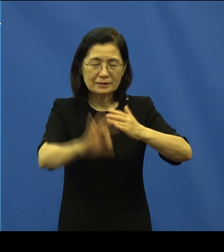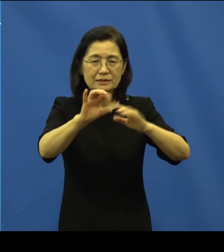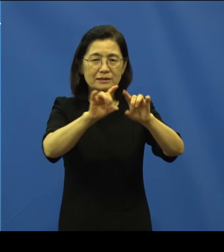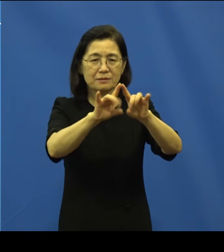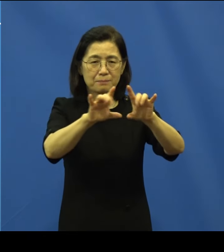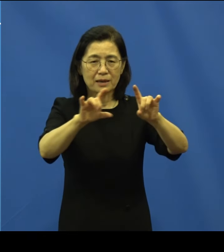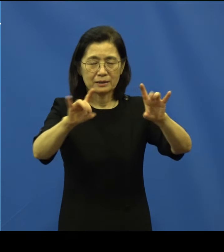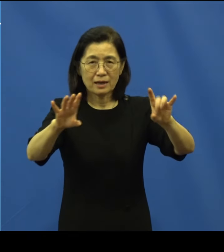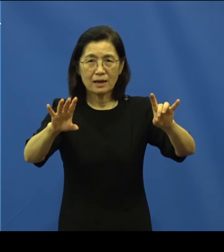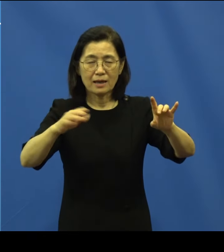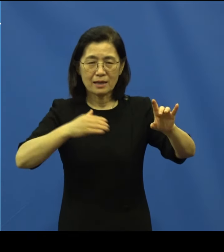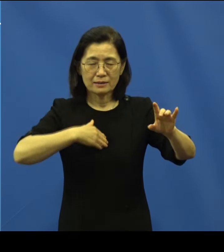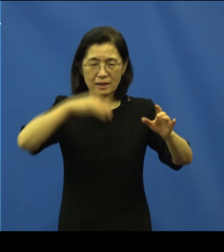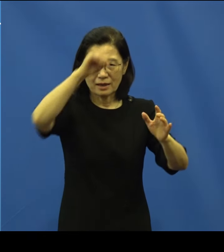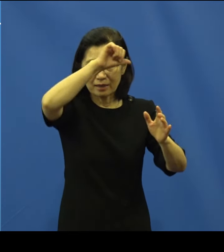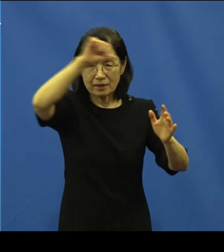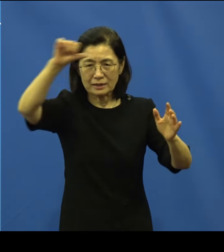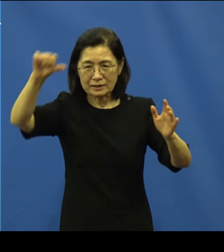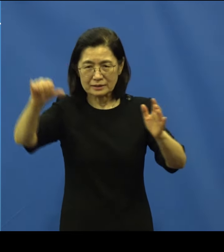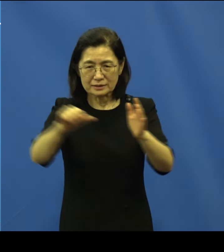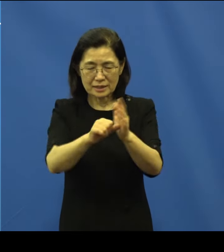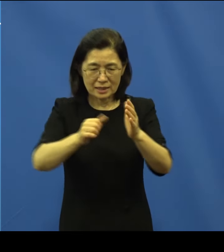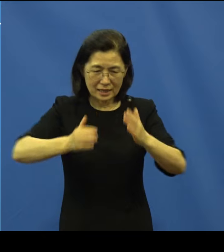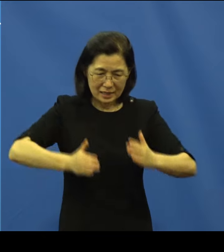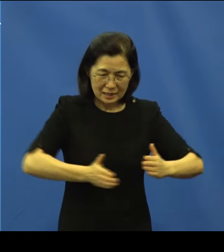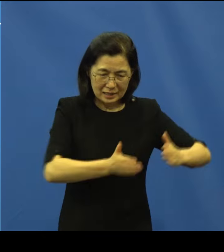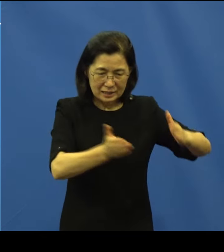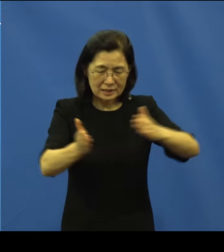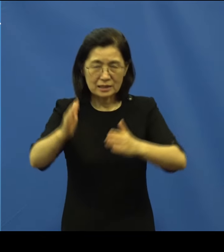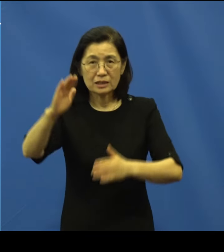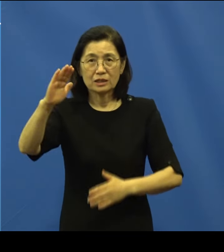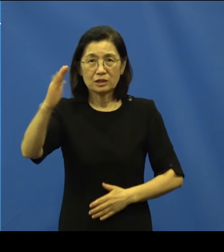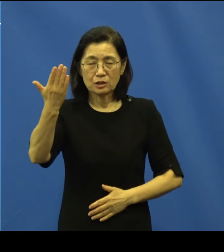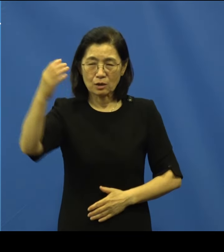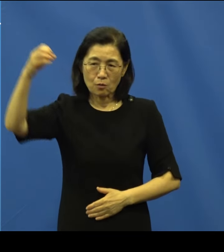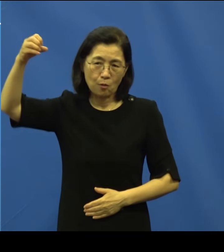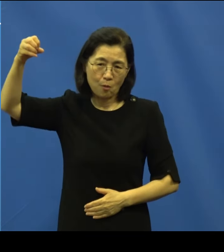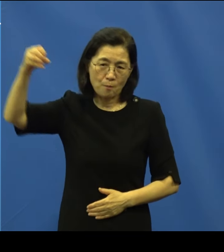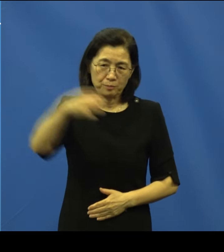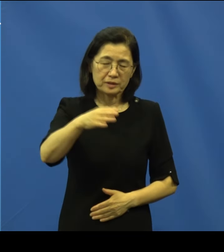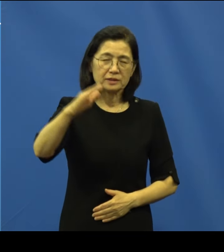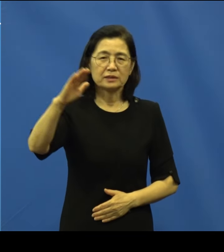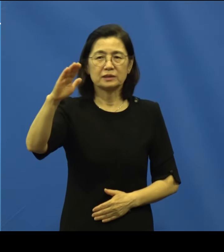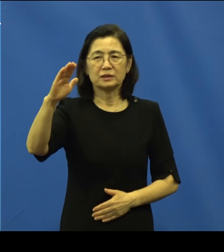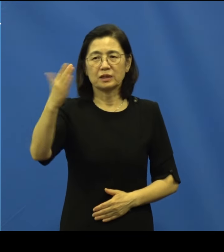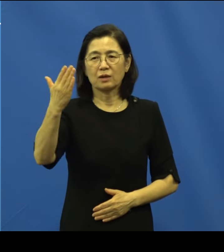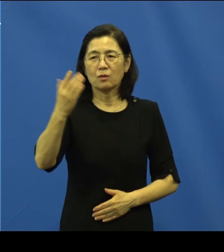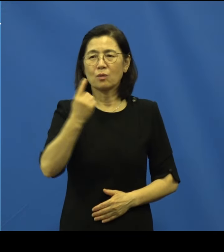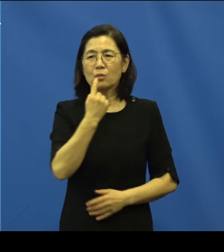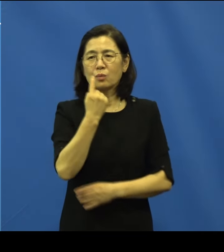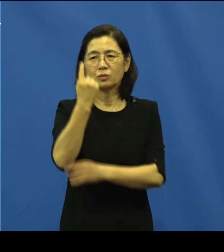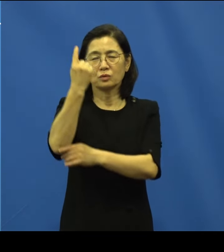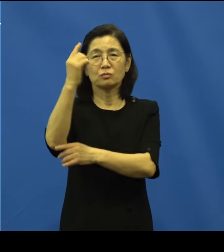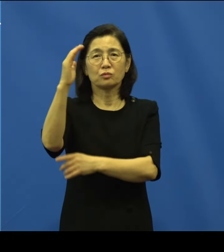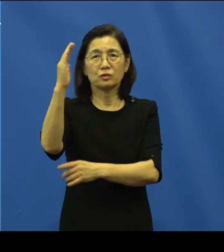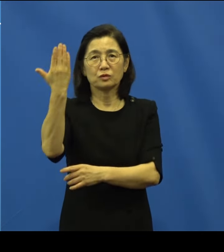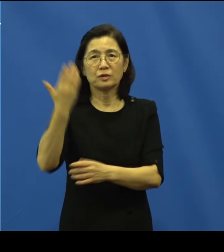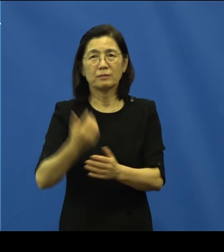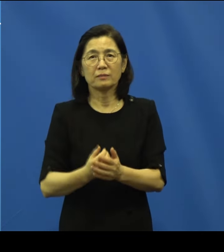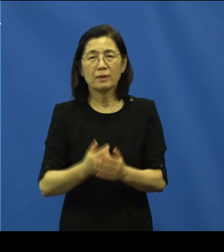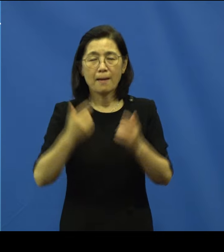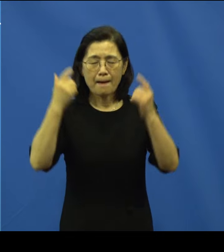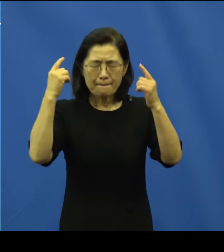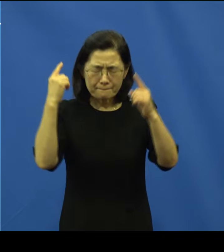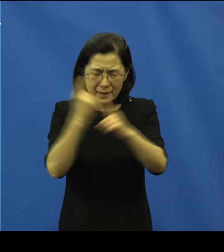길의 빛이라는 말은 내 인생의 긴 여정에 그 말씀이 빛이 되고 등이 되고, 매일